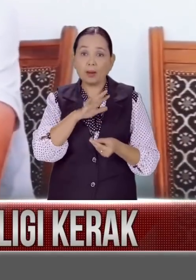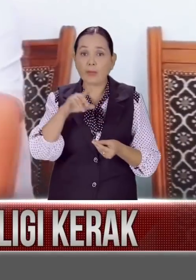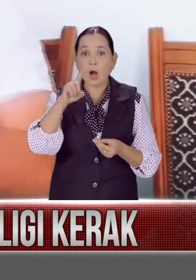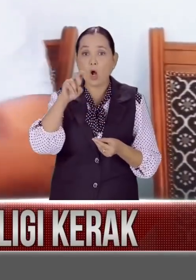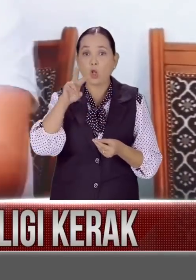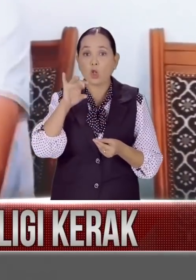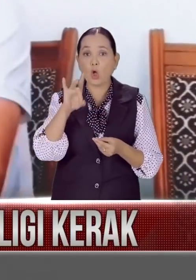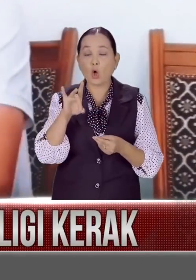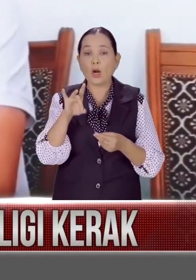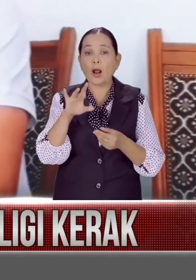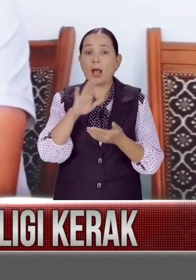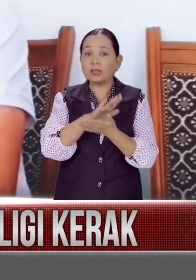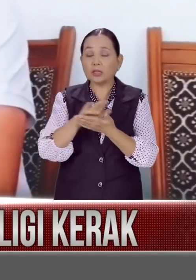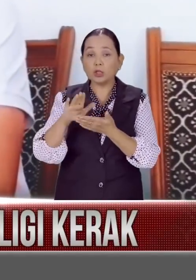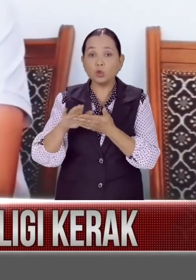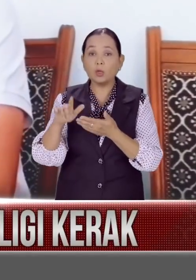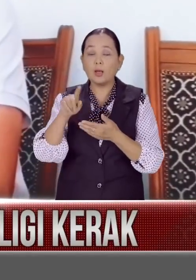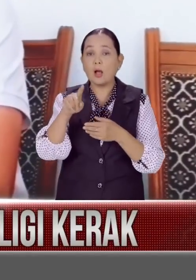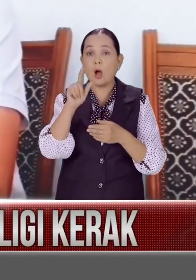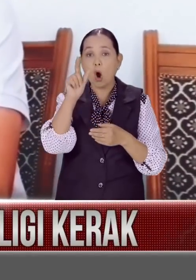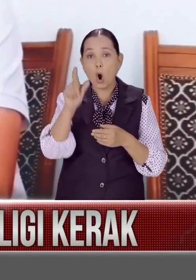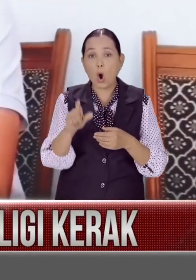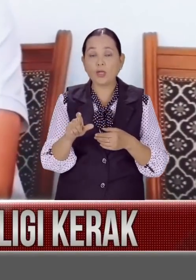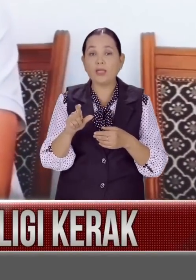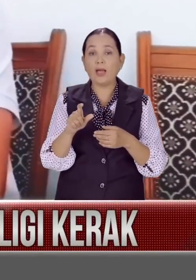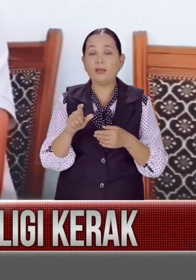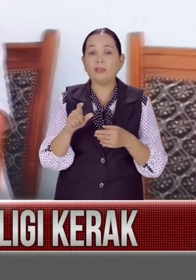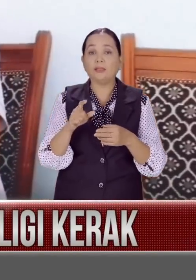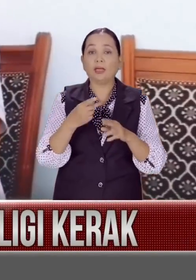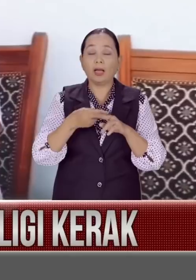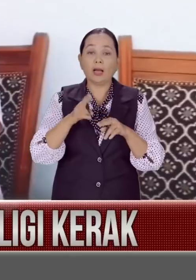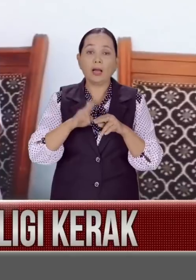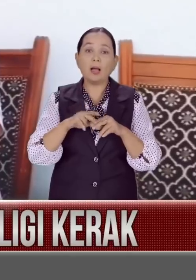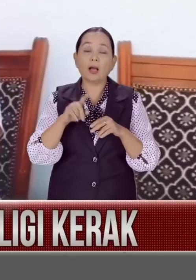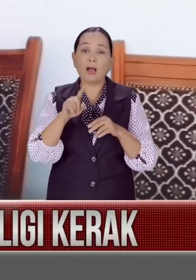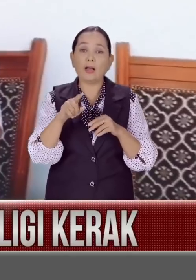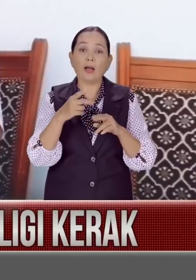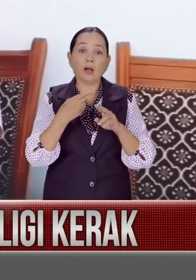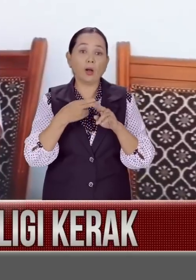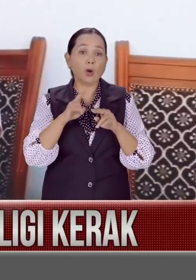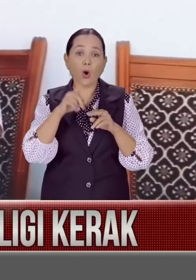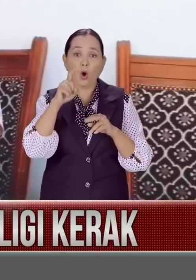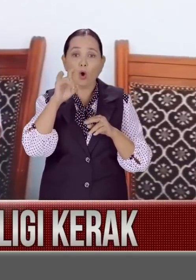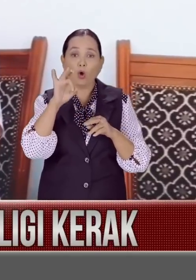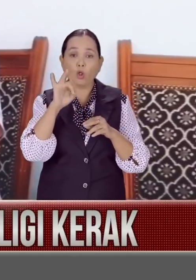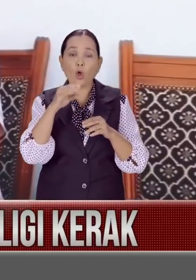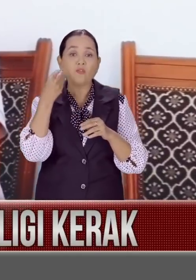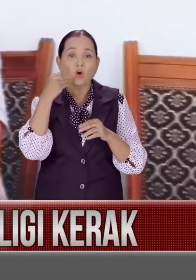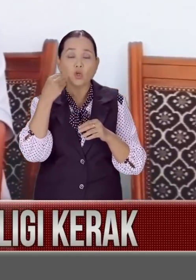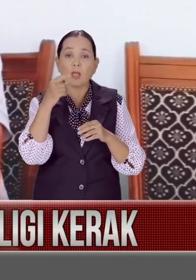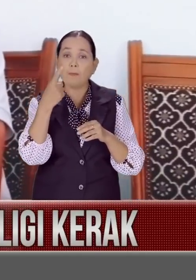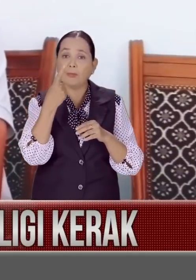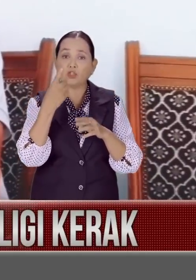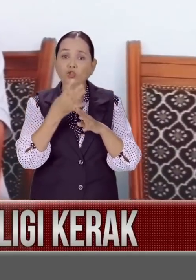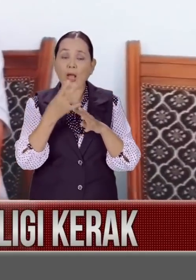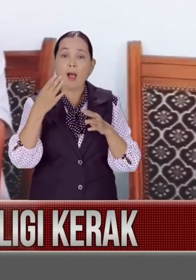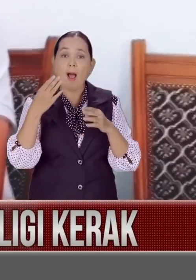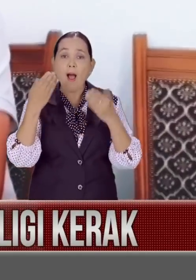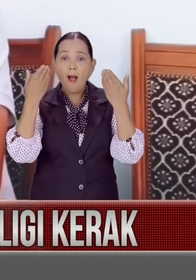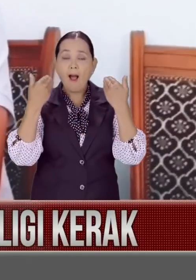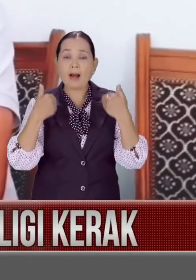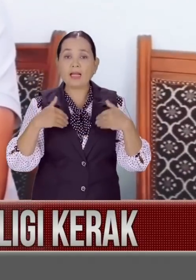bilan nima qilish bo'yicha xlorni, ya'ni o'sha odamning ustiga sepish bo'yicha to'g'ri biz ham bu narsaga qarshimiz, chunki xlor vositasi bu birinchi navbatda